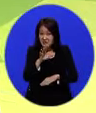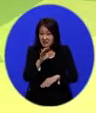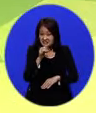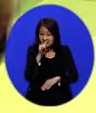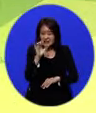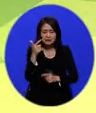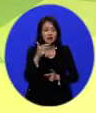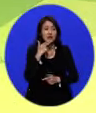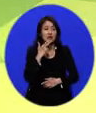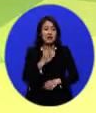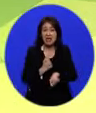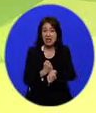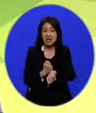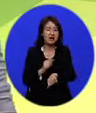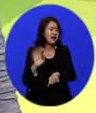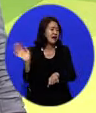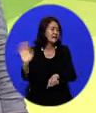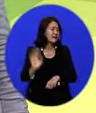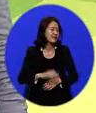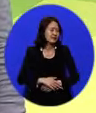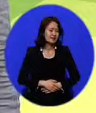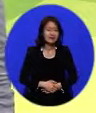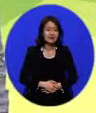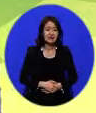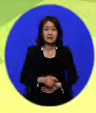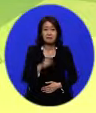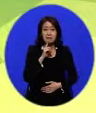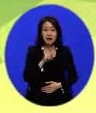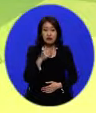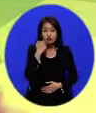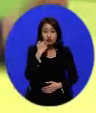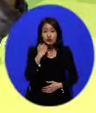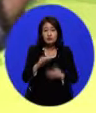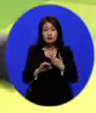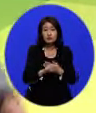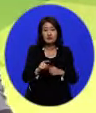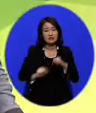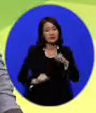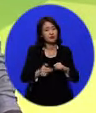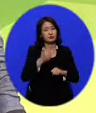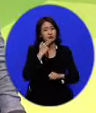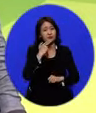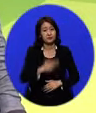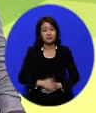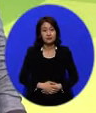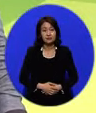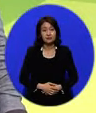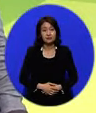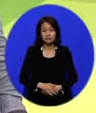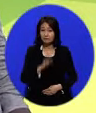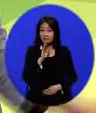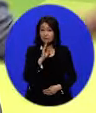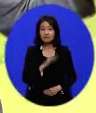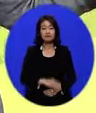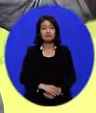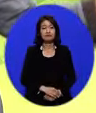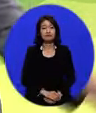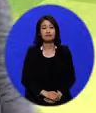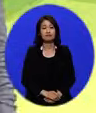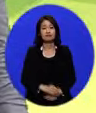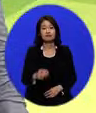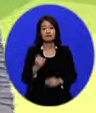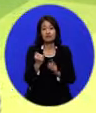해요. 하려면 그걸 안 해요. 그 한마디 하려면 아예 그 행동을 안 한단 말이에요. 그쵸?